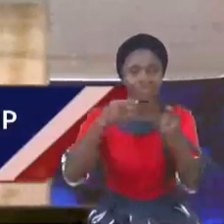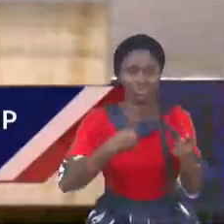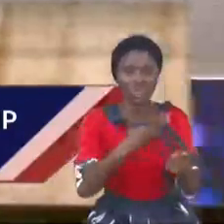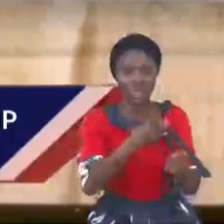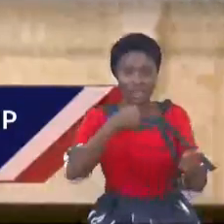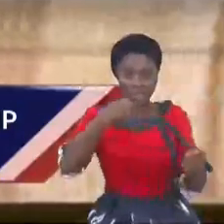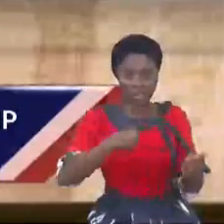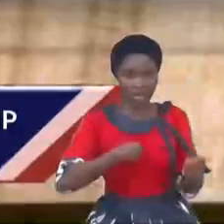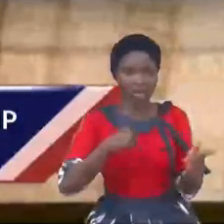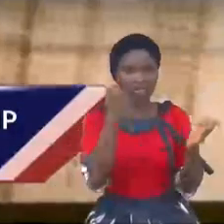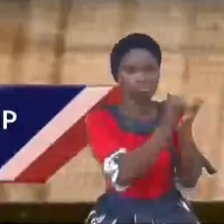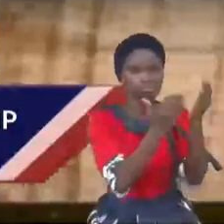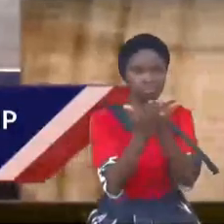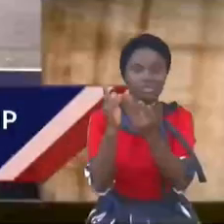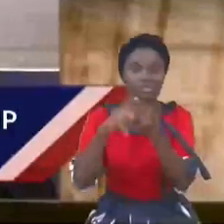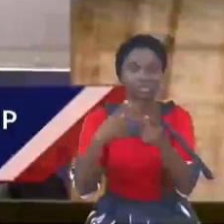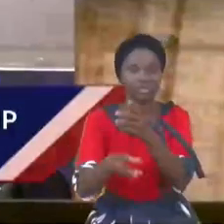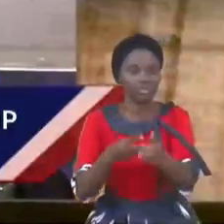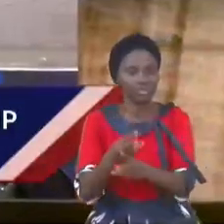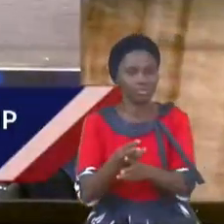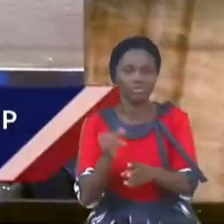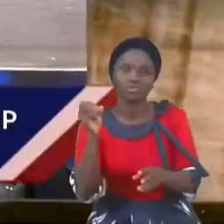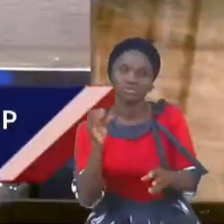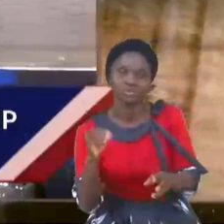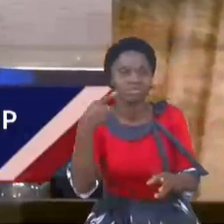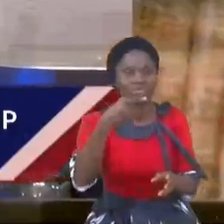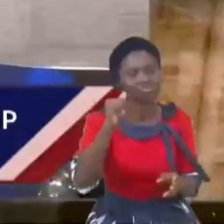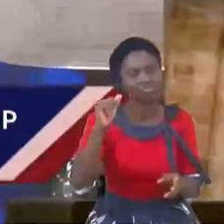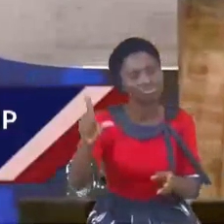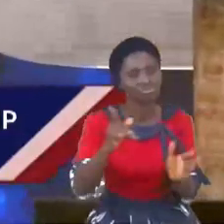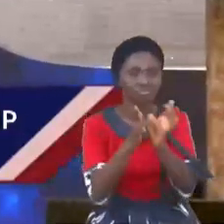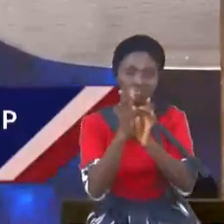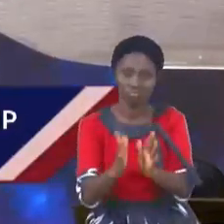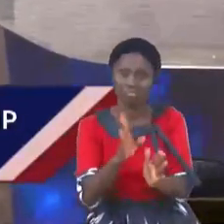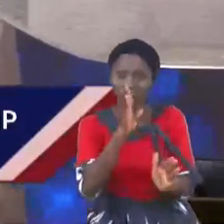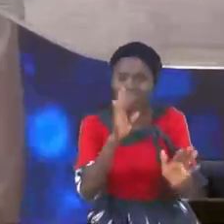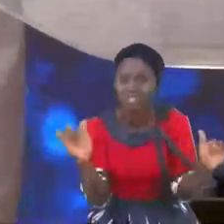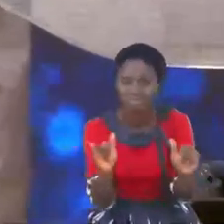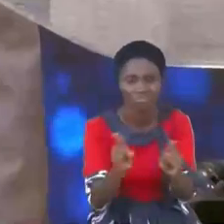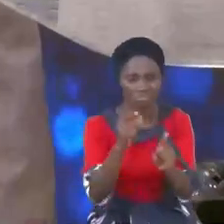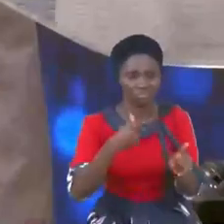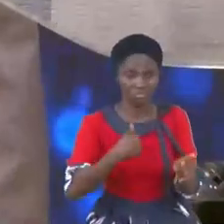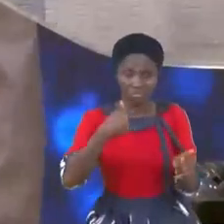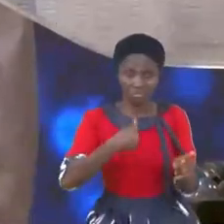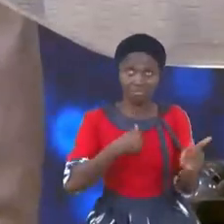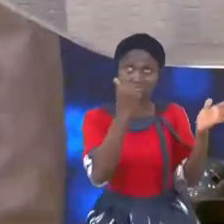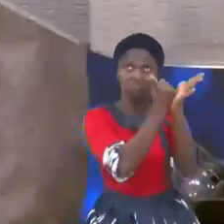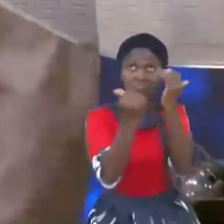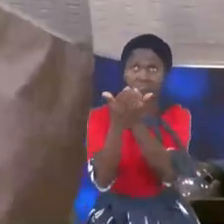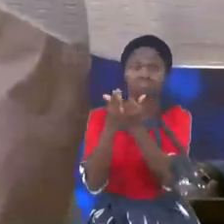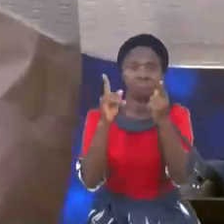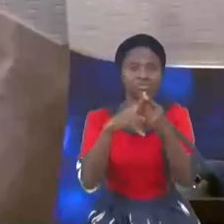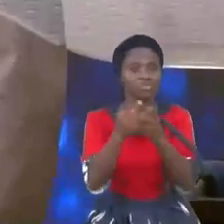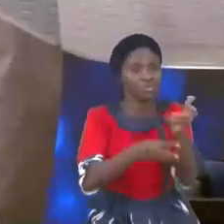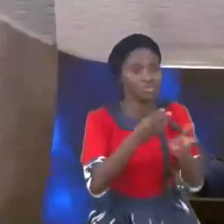monde. Croyant, Galates, soyez comme moi, je suis crucifié au monde, le monde m'est crucifié, toutes